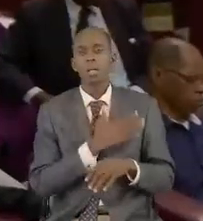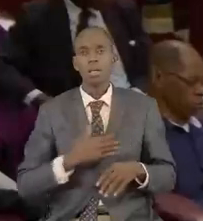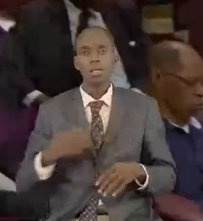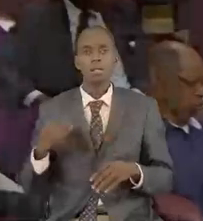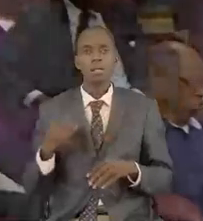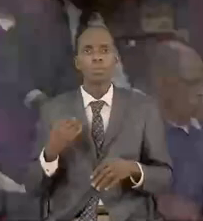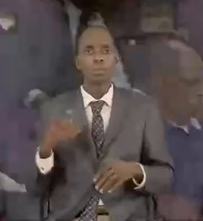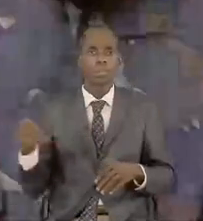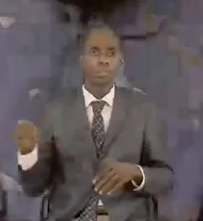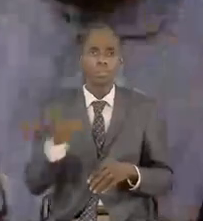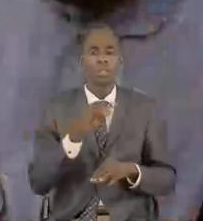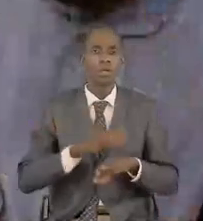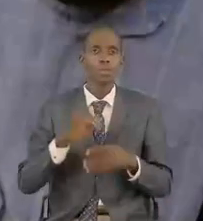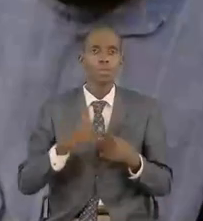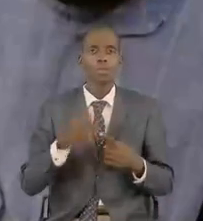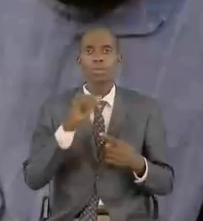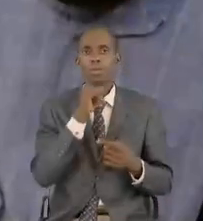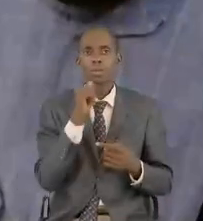circoncis